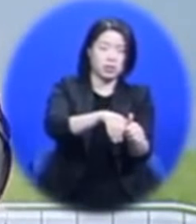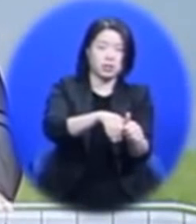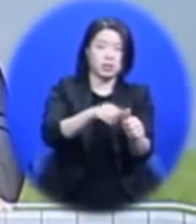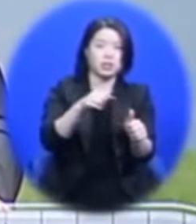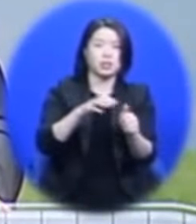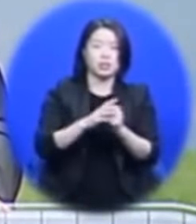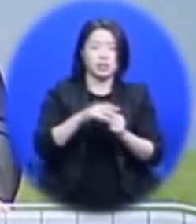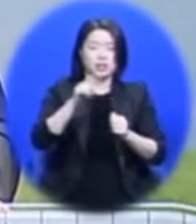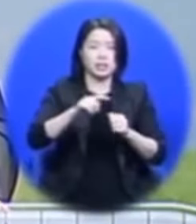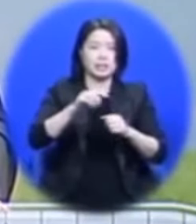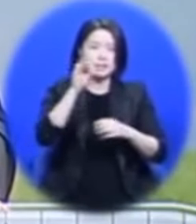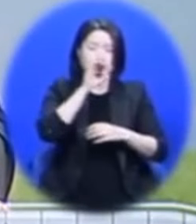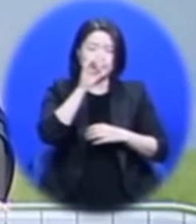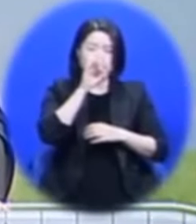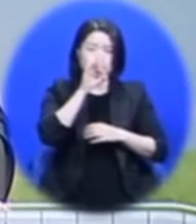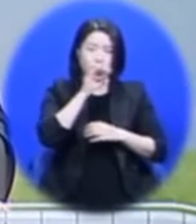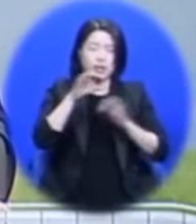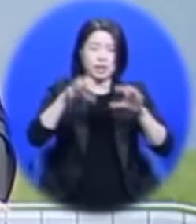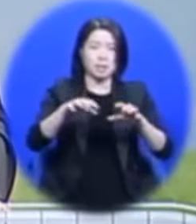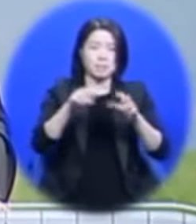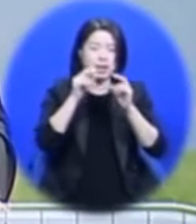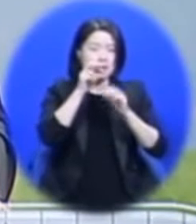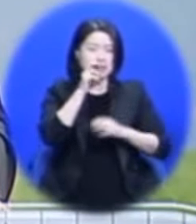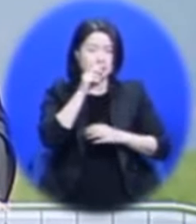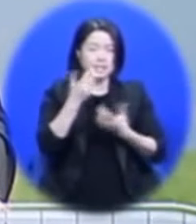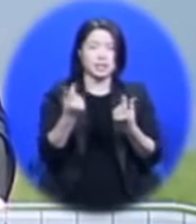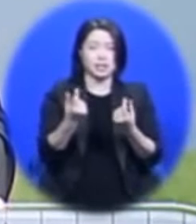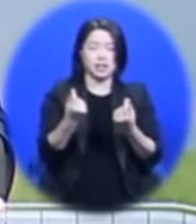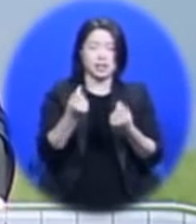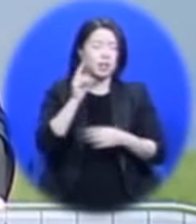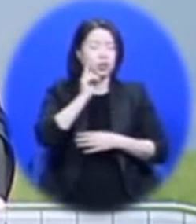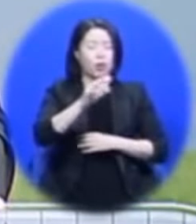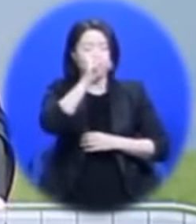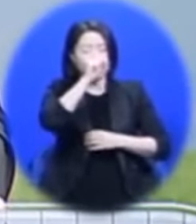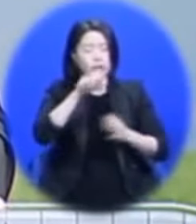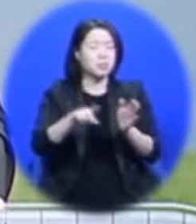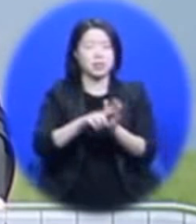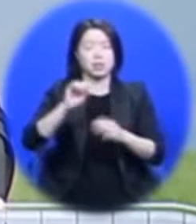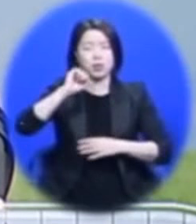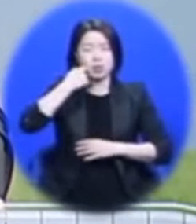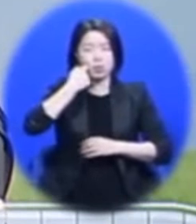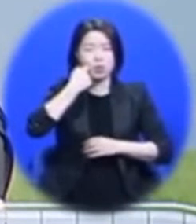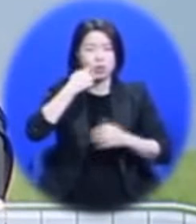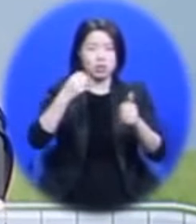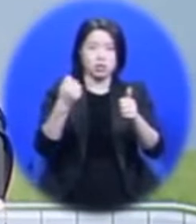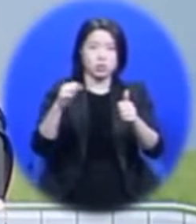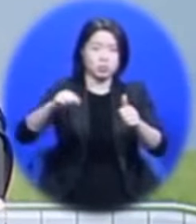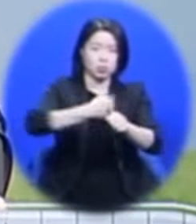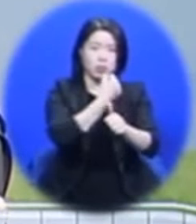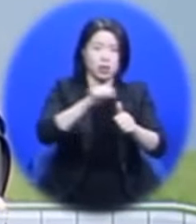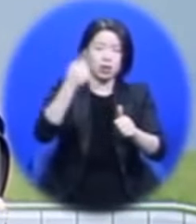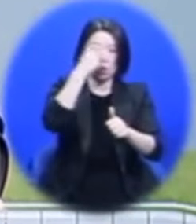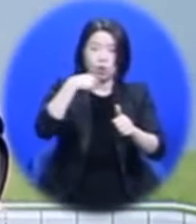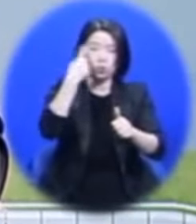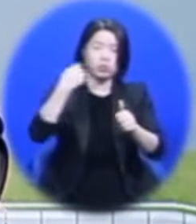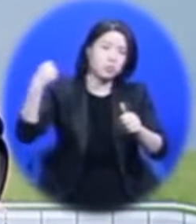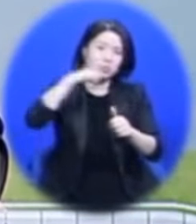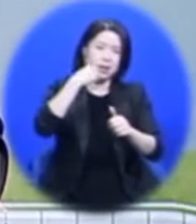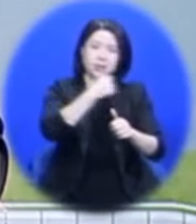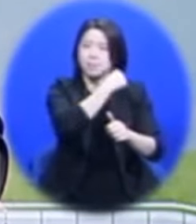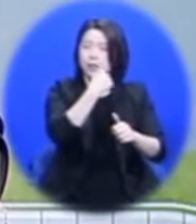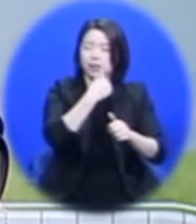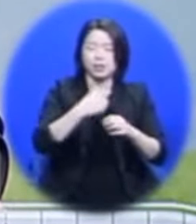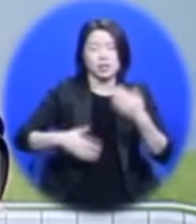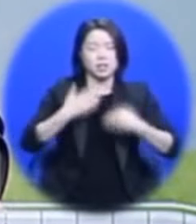그는 고양이 앞에 생쥐꼴이었다. 너무 좋아 믿어지지 않았다. 주먹으로 그의 얼굴을 쳤다.